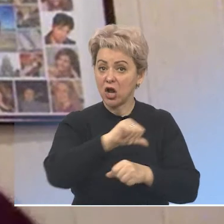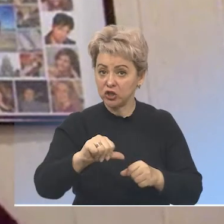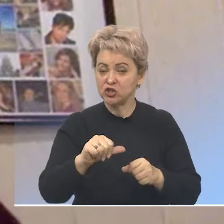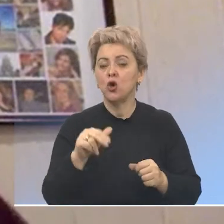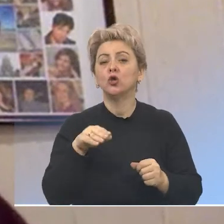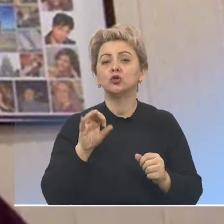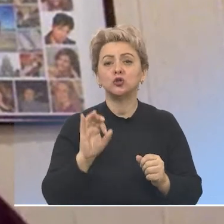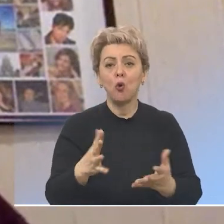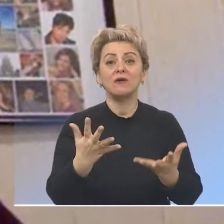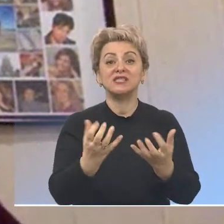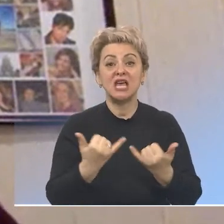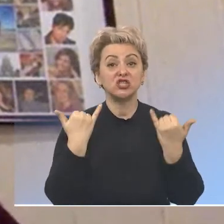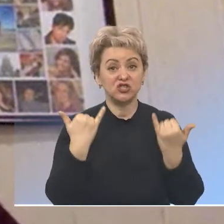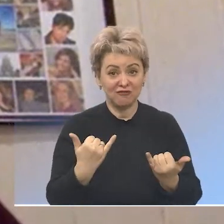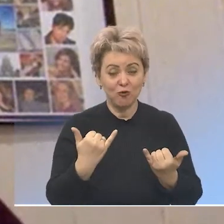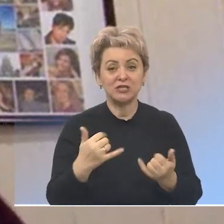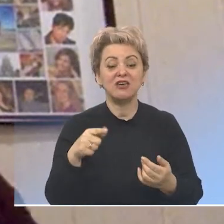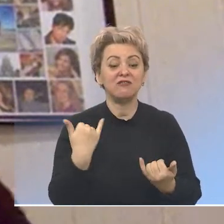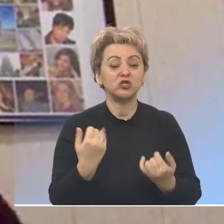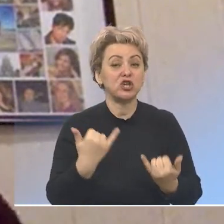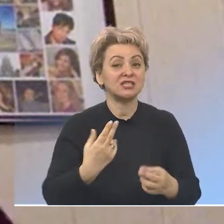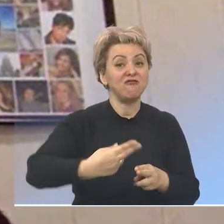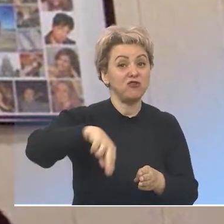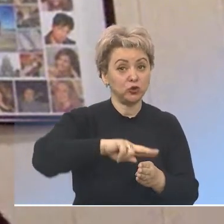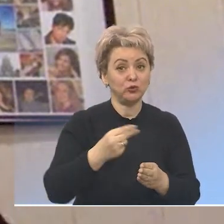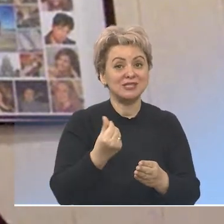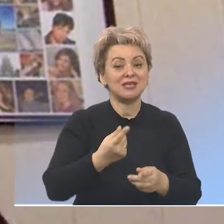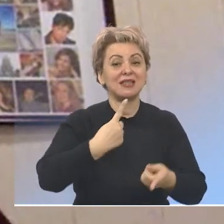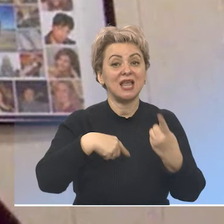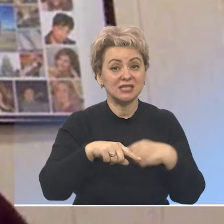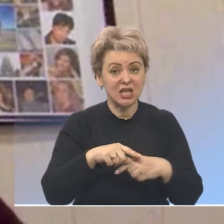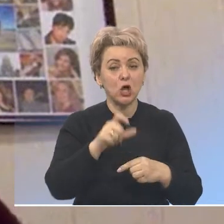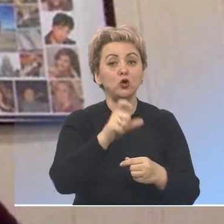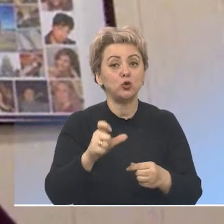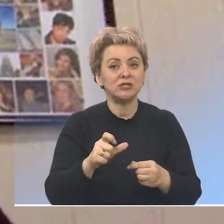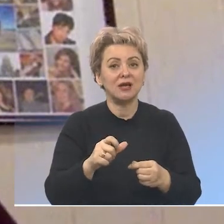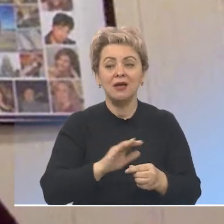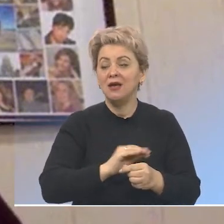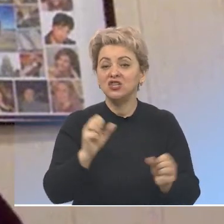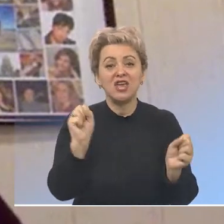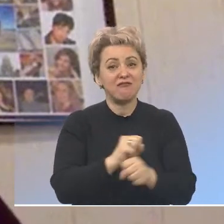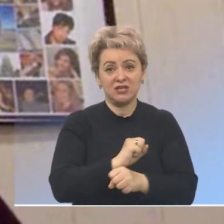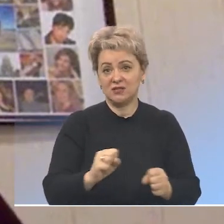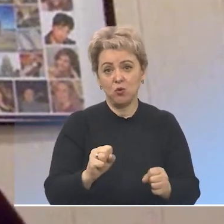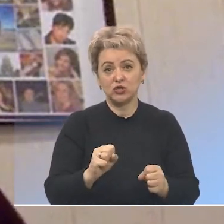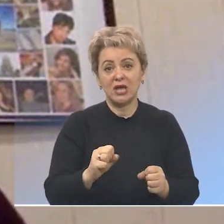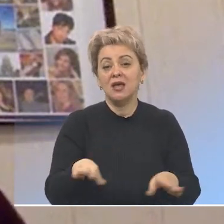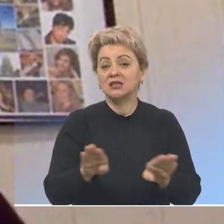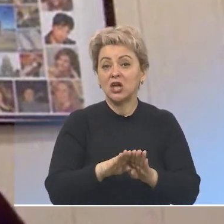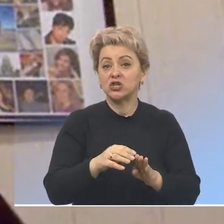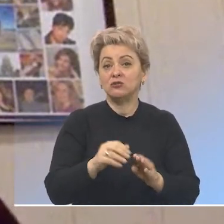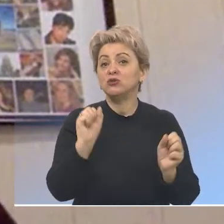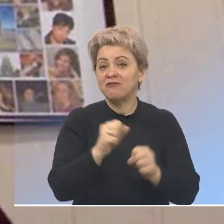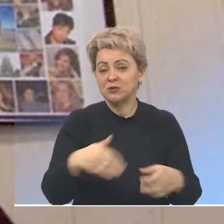рубежом, то вот прям взять и сегодня, в данный момент, вернуть эти деньги назад и вернуть людям не представляется даже вот,